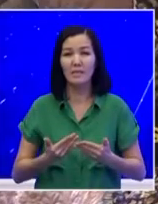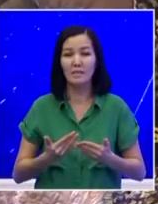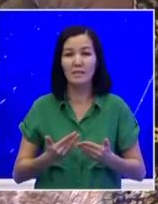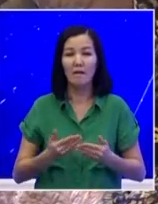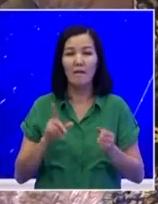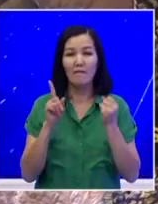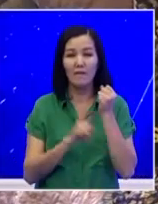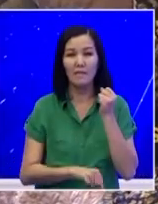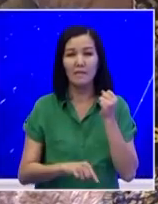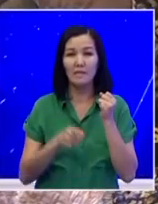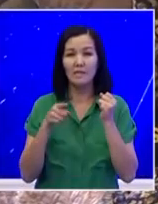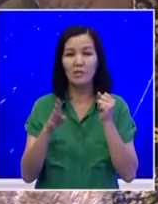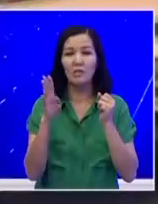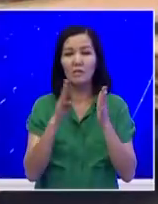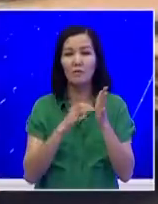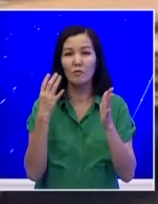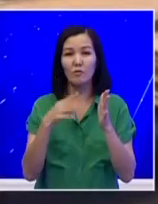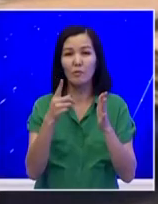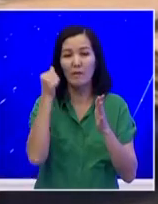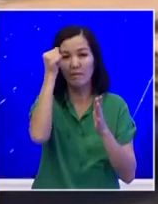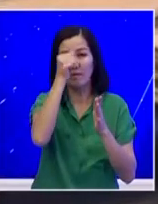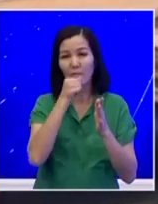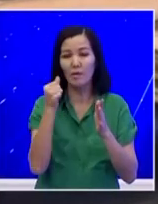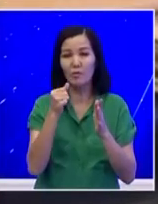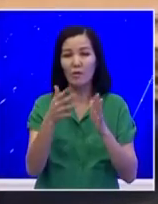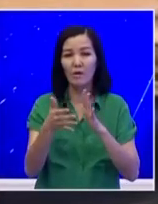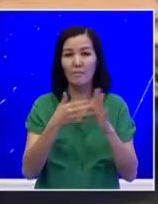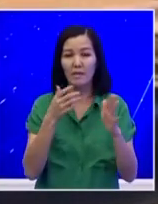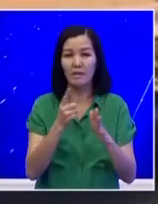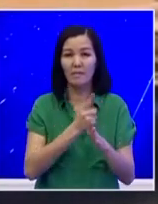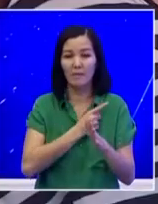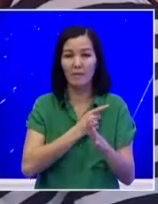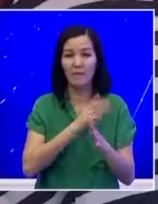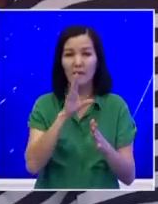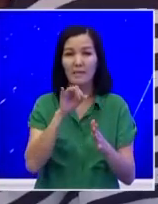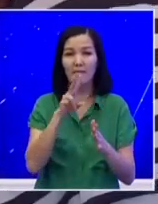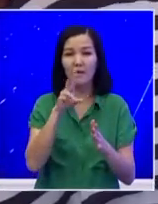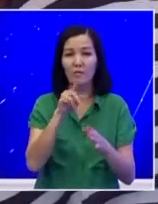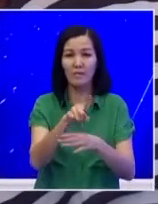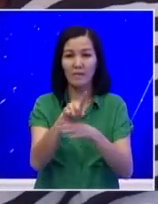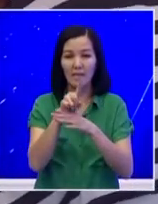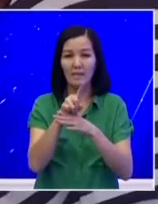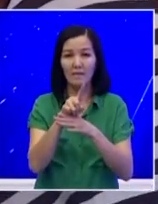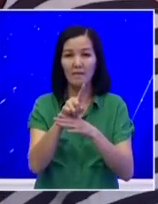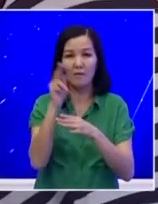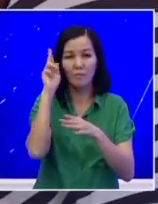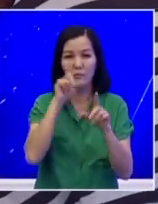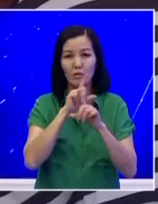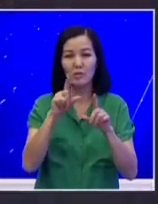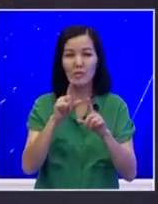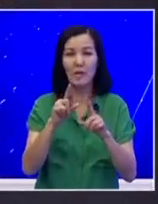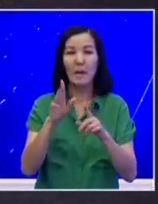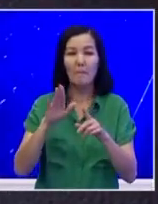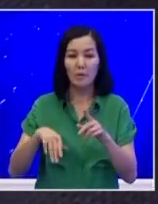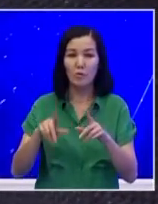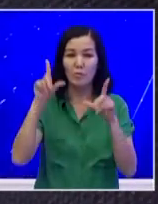конце 1942 года он был призван в ряды советской армии в Свердловское танковое училище, откуда и ушел на фронт. А